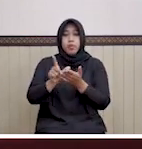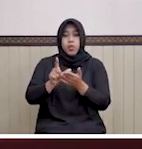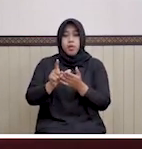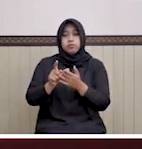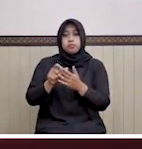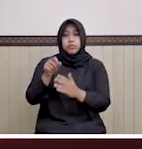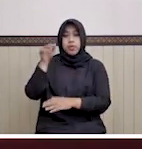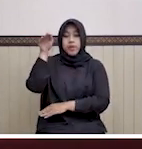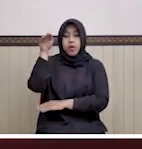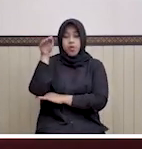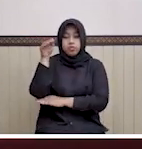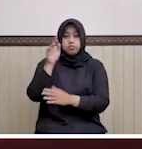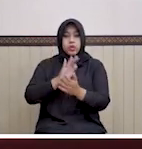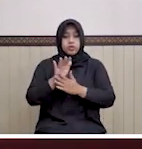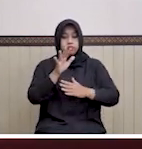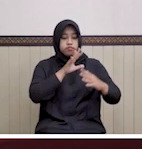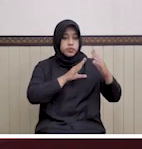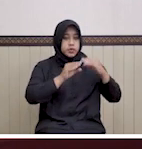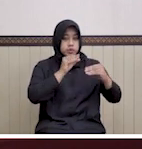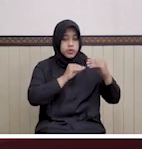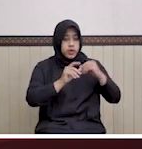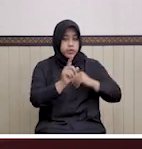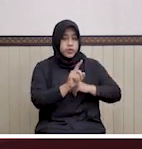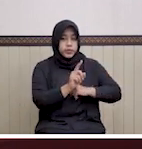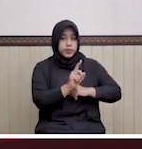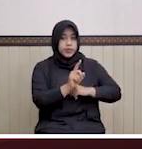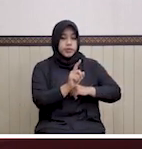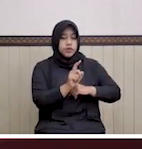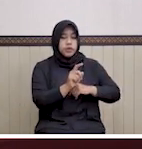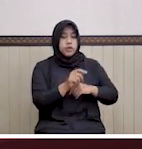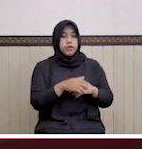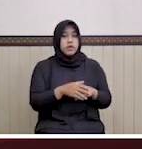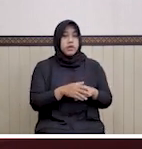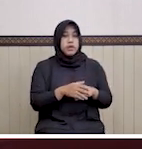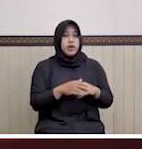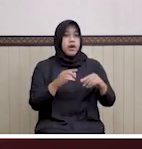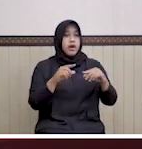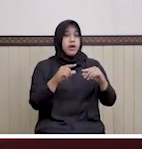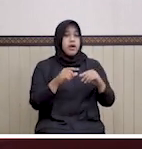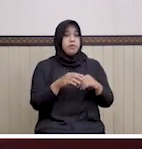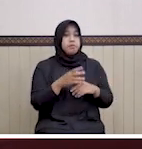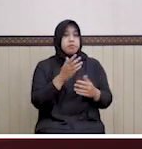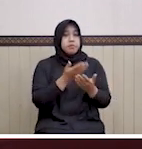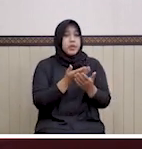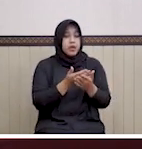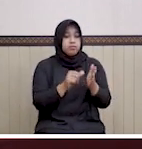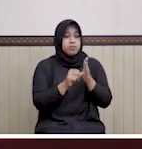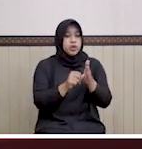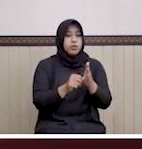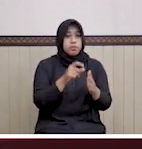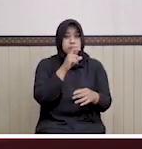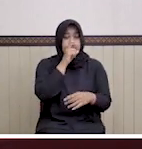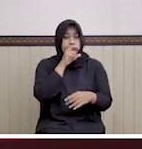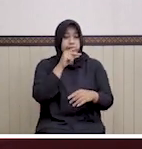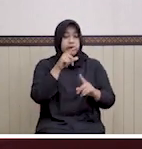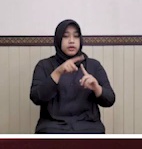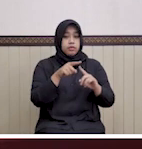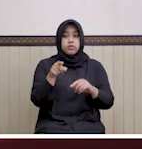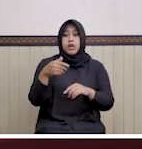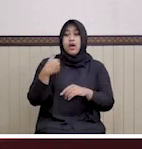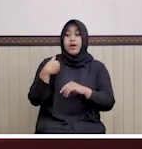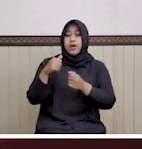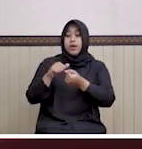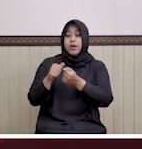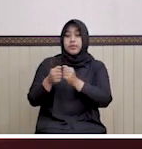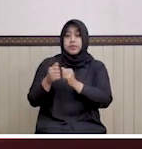rembugan di perangkat desa saya minta tolong perangkat desa dulu gimana ada kasus seperti